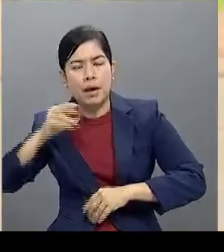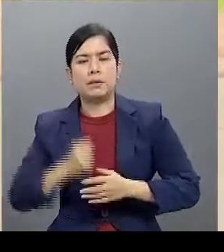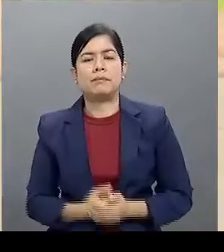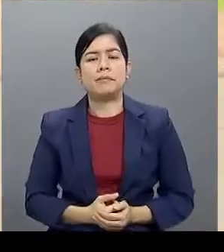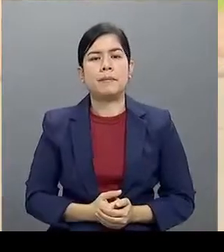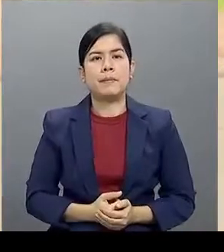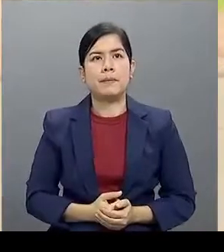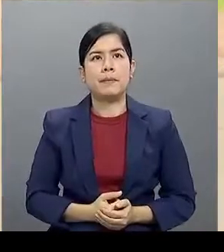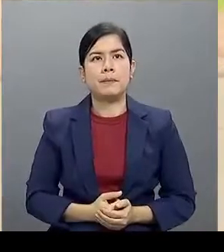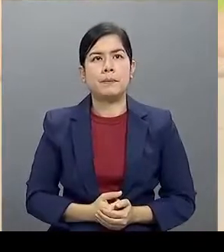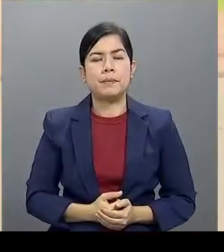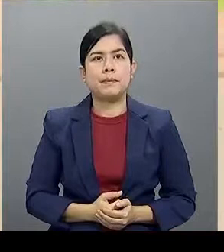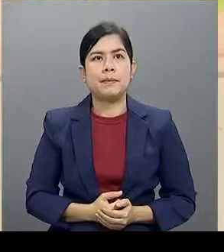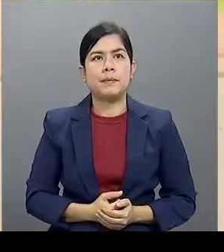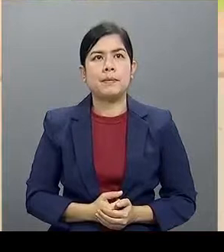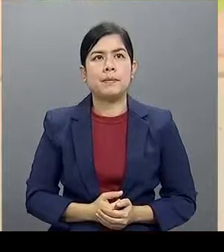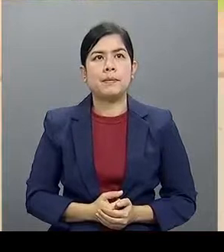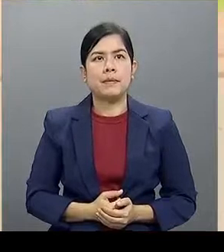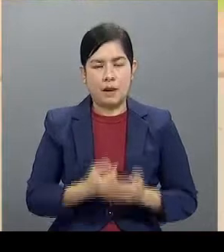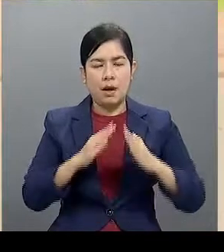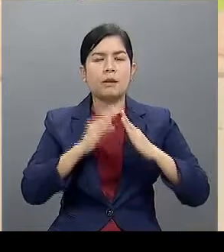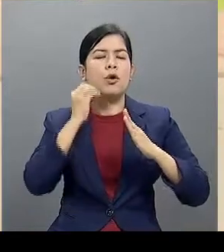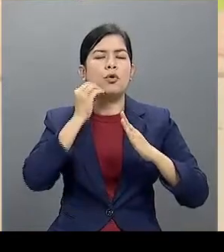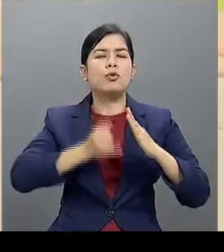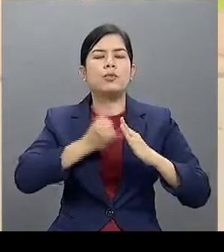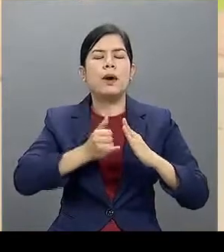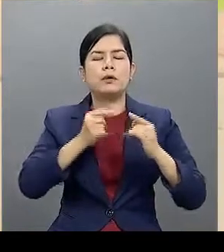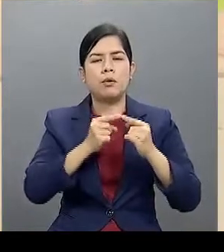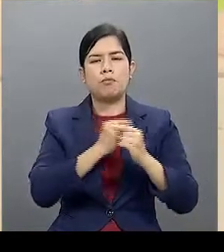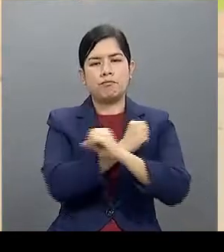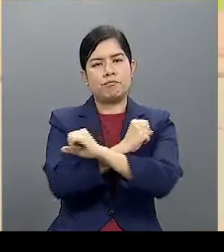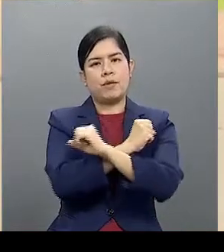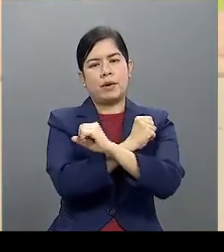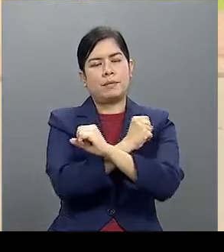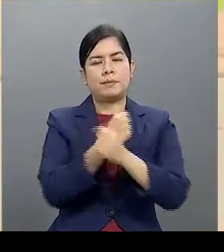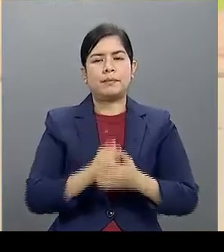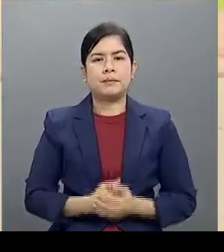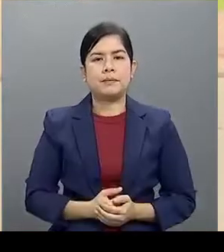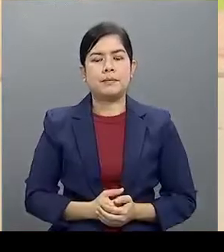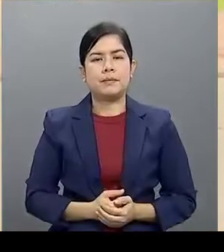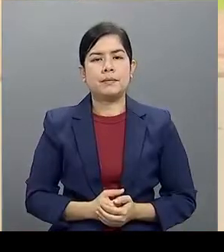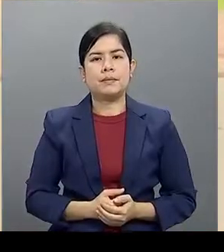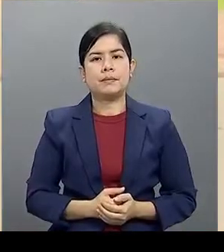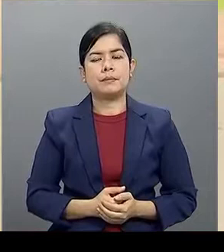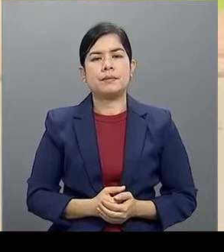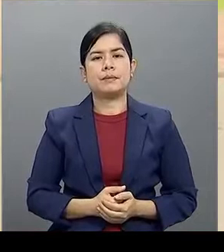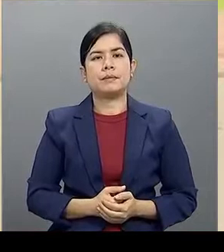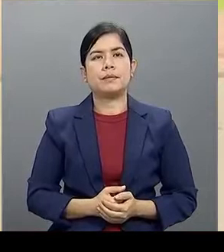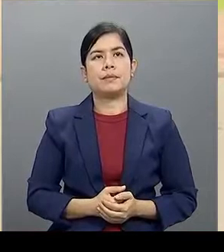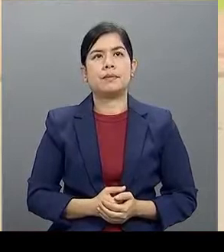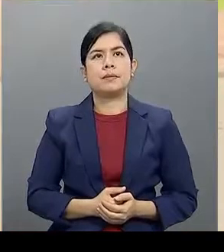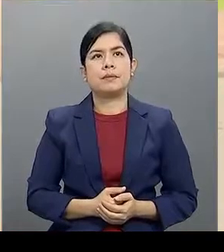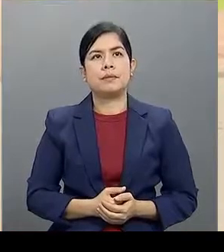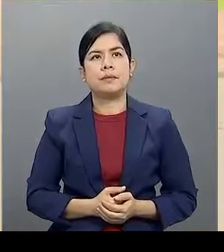านแล้วครับไปอยู่บ้านครับมันจะปลอดภัยครับ คือว่าเป็นประเพณีต้องสืบสาน ครับผมต้องทำมาผมต้